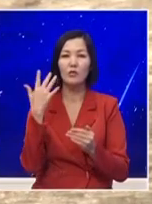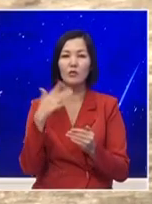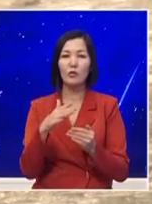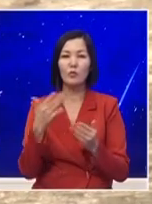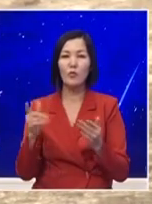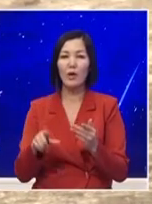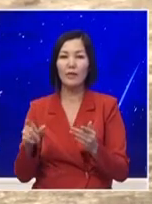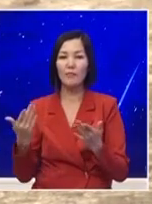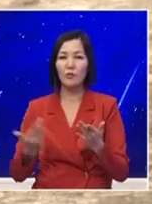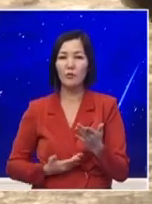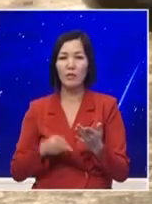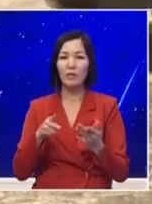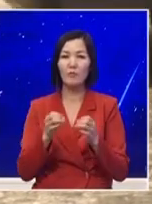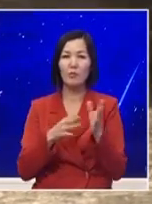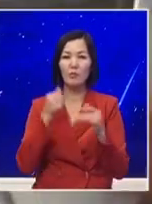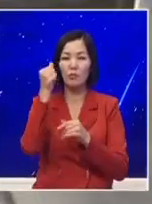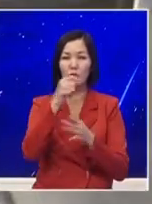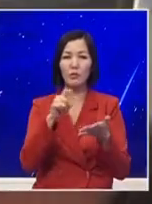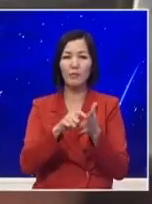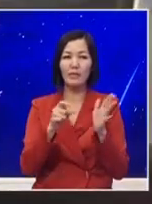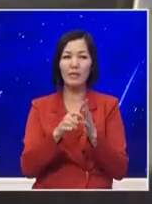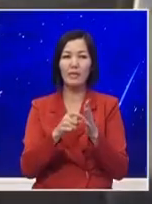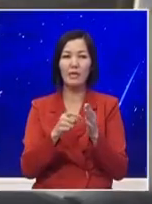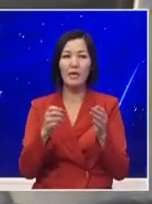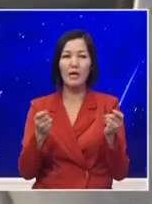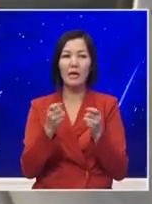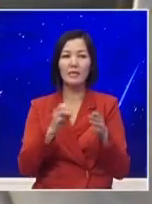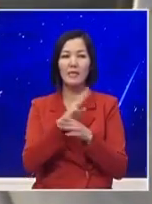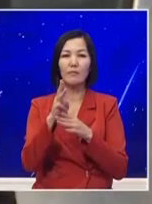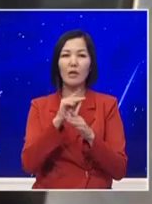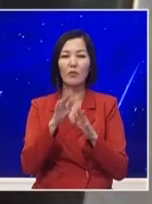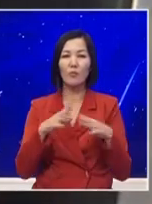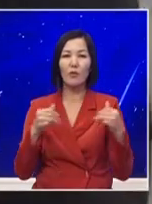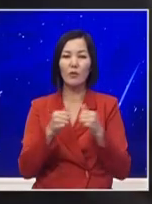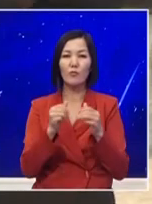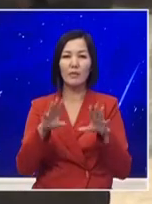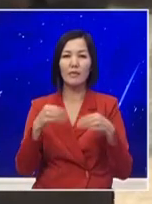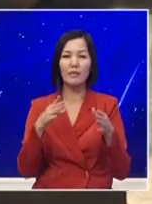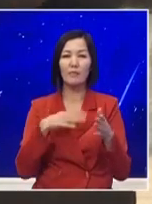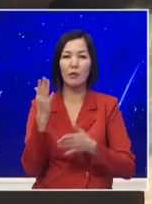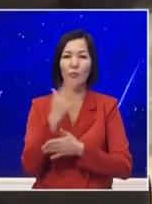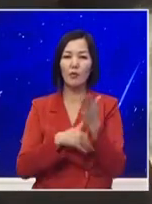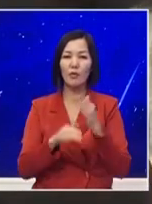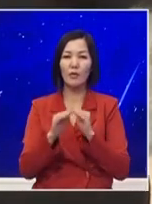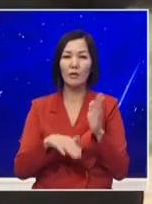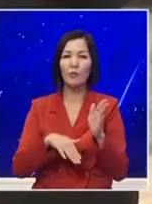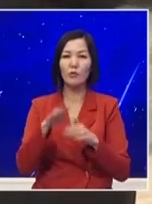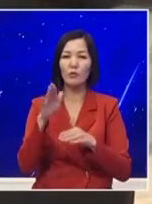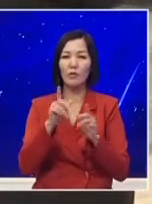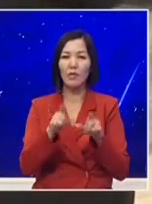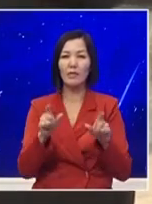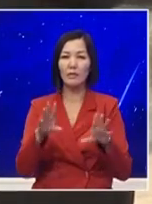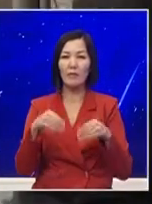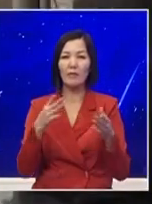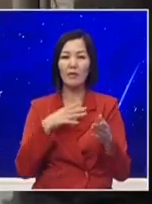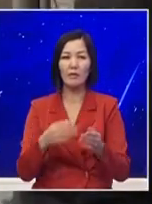адам тұрады. 2019 жылы пәтерлер аз қамтылған көпбалалы отбасылар, сондай-ақ мүгедек балаларды өсіріп отырған азаматтарға